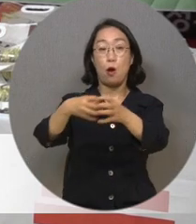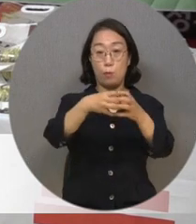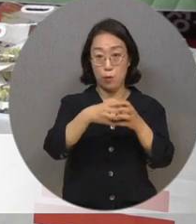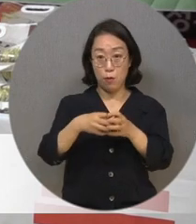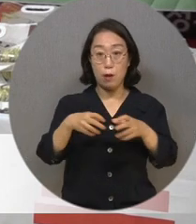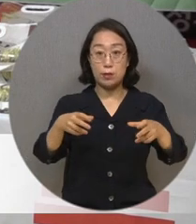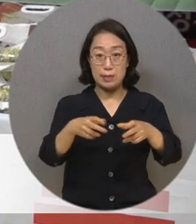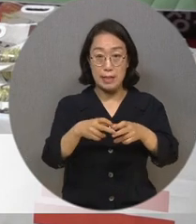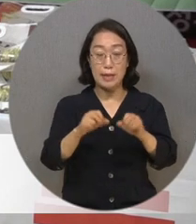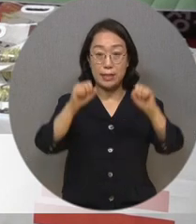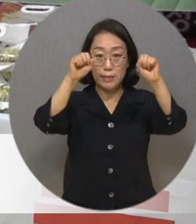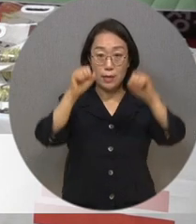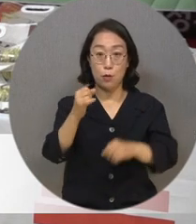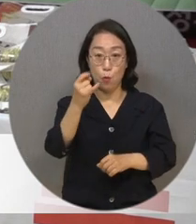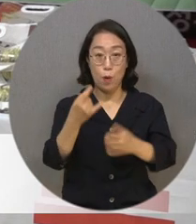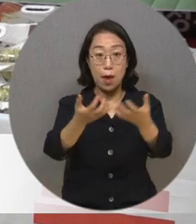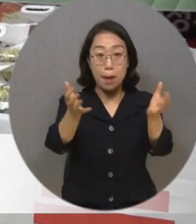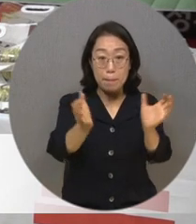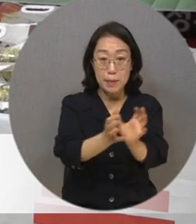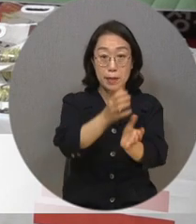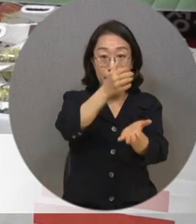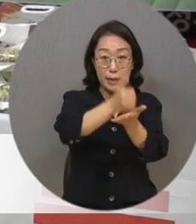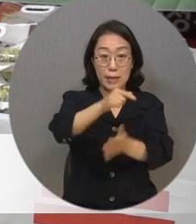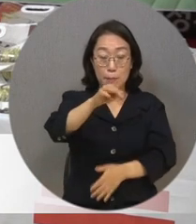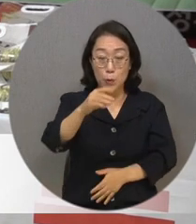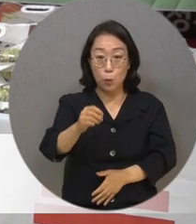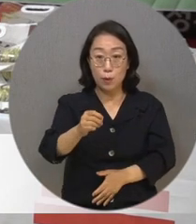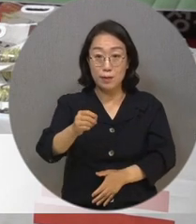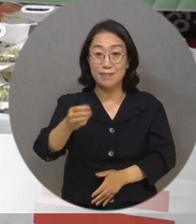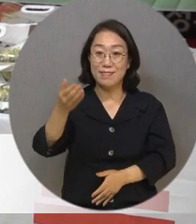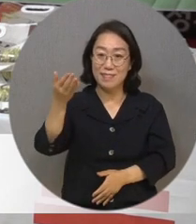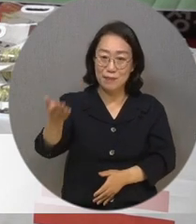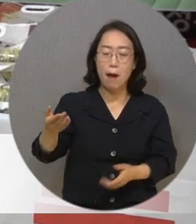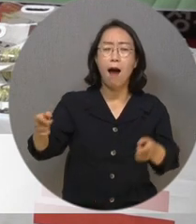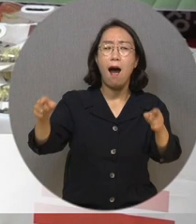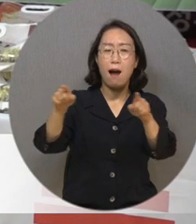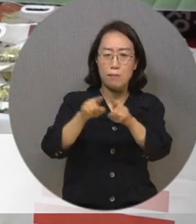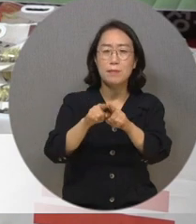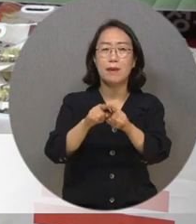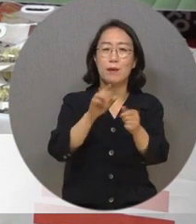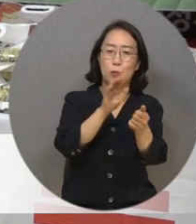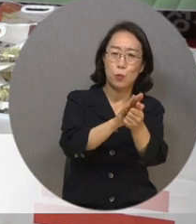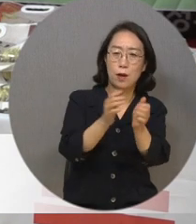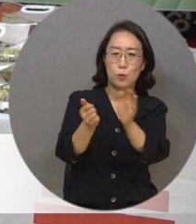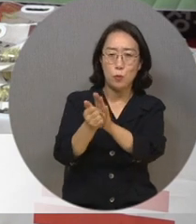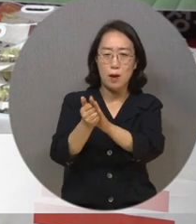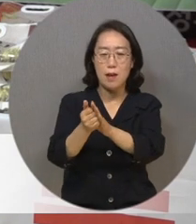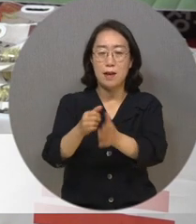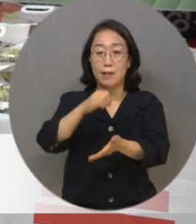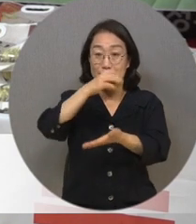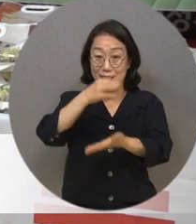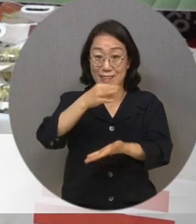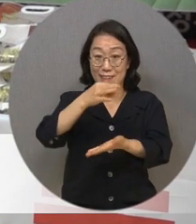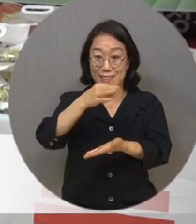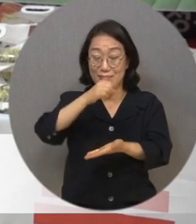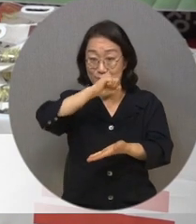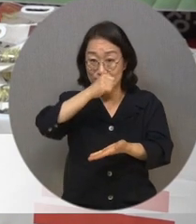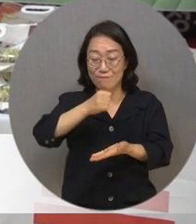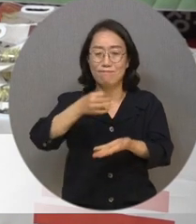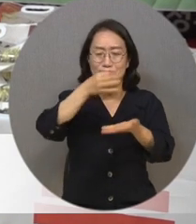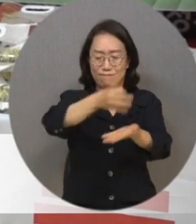협력하고 또 장애인체육회 회장님이신 김동근 시장님과 협력해서 예산을 좀 더 많이 받아서